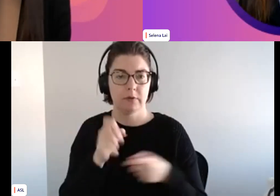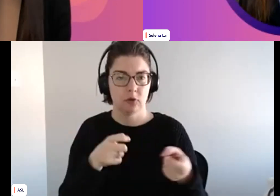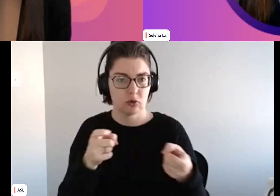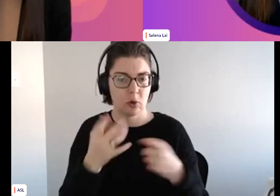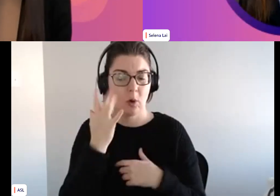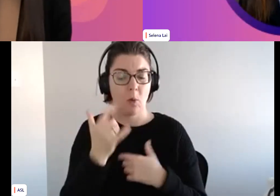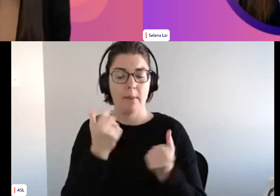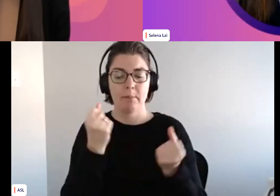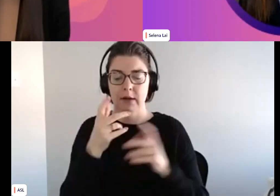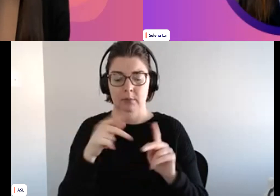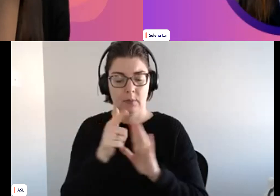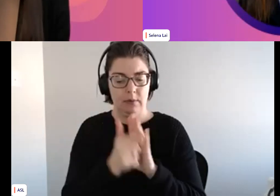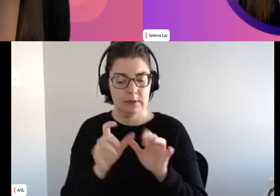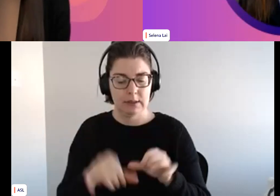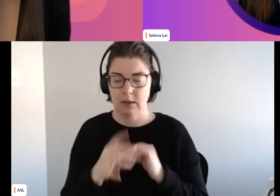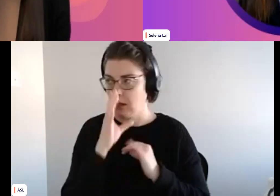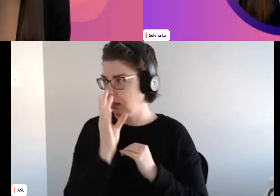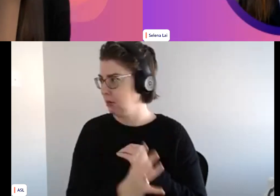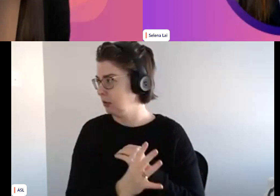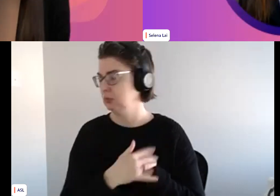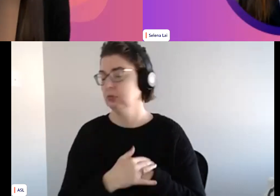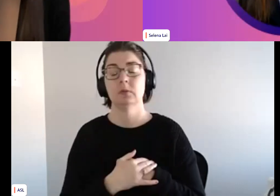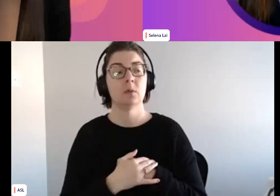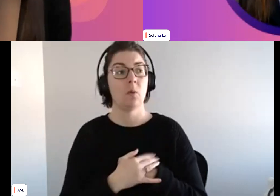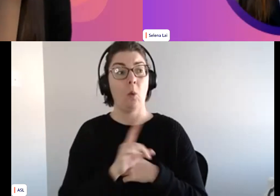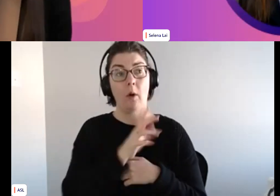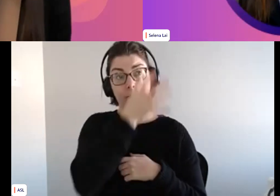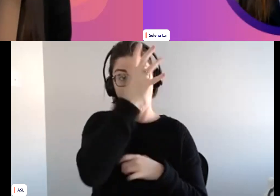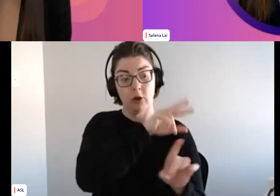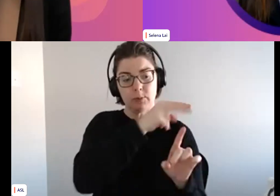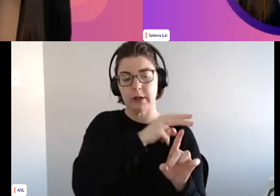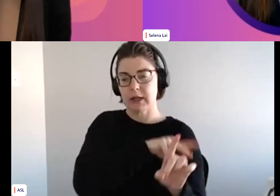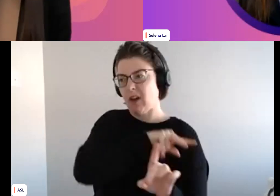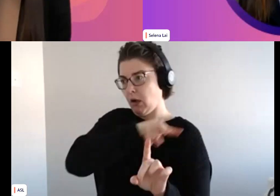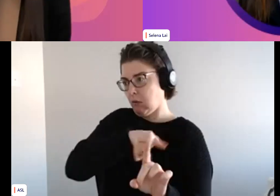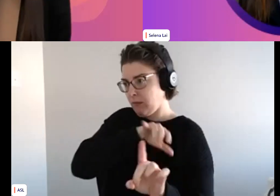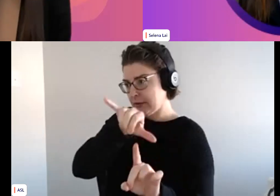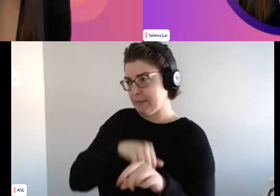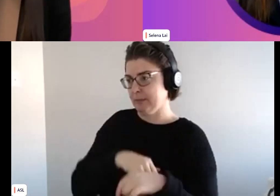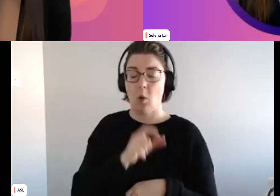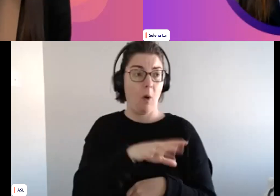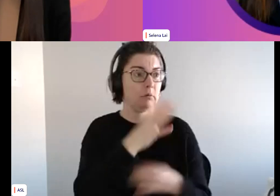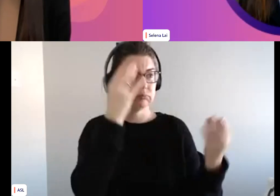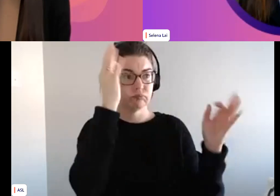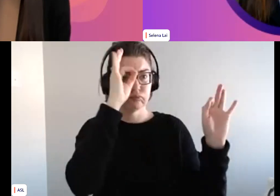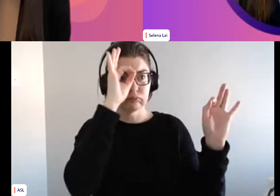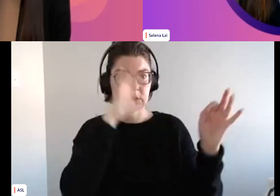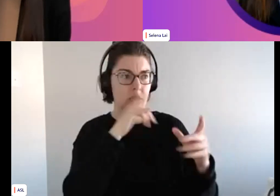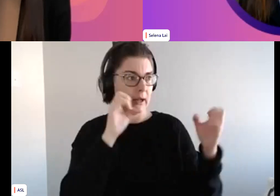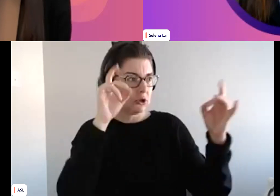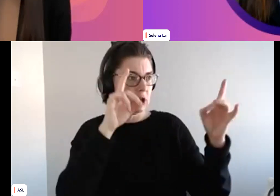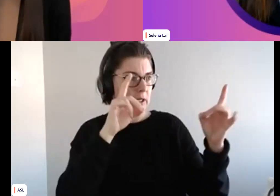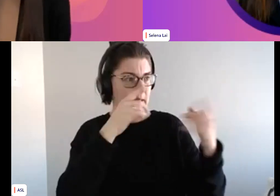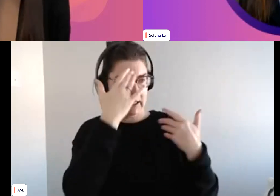pénal et la plupart des gens donc se détournaient de cette situation sans vouloir comprendre ce qui se passait